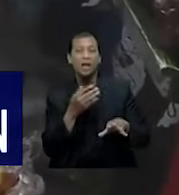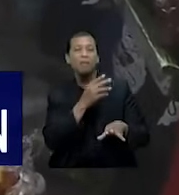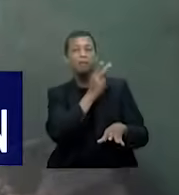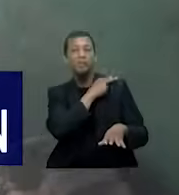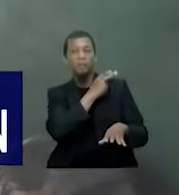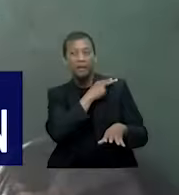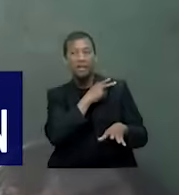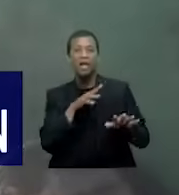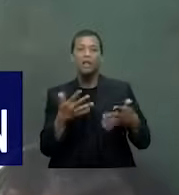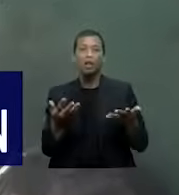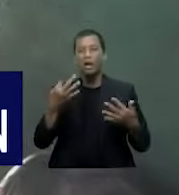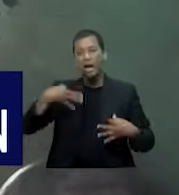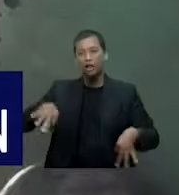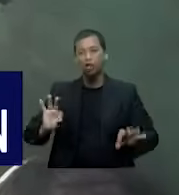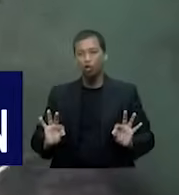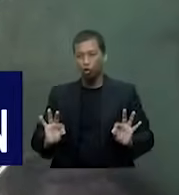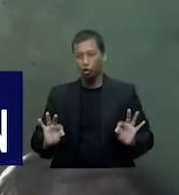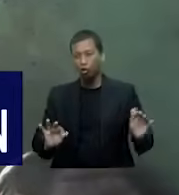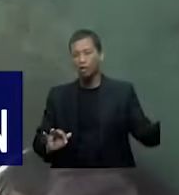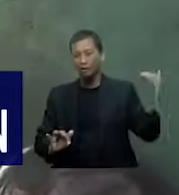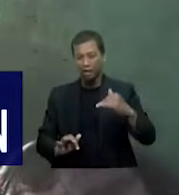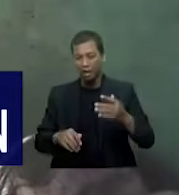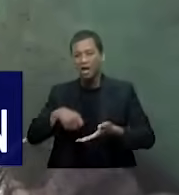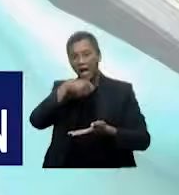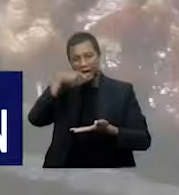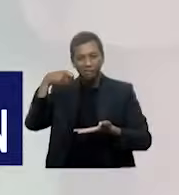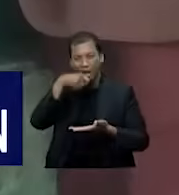kerap menghidangkan sate kere Mbah Suwarni saat menjamu tamu.